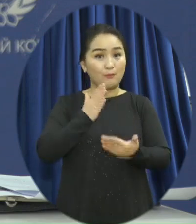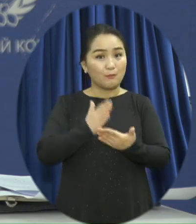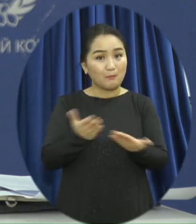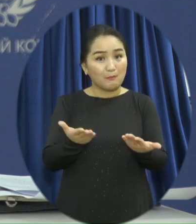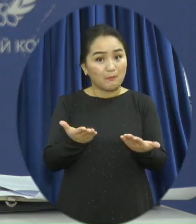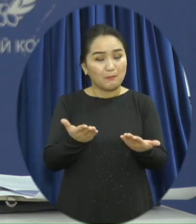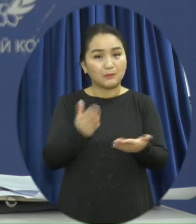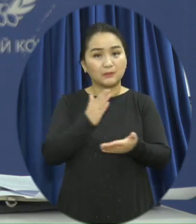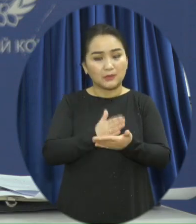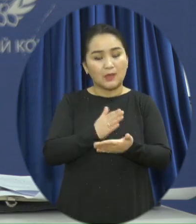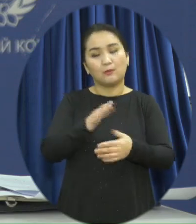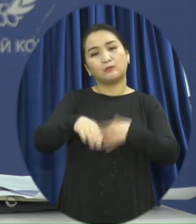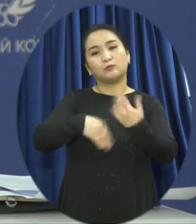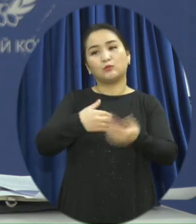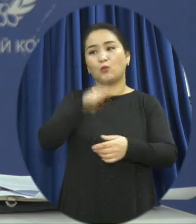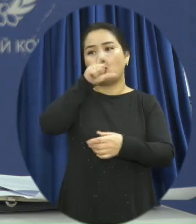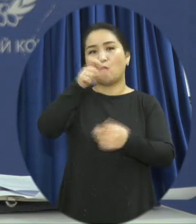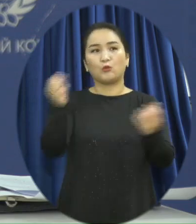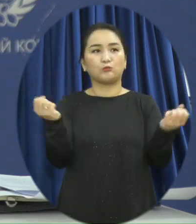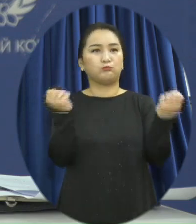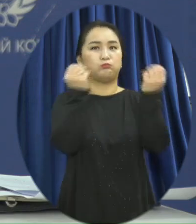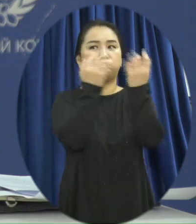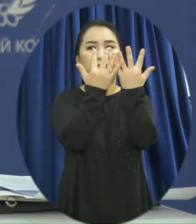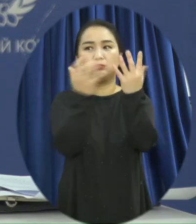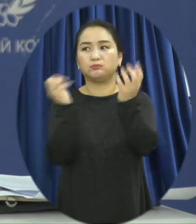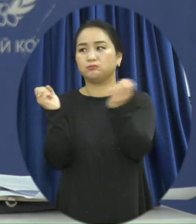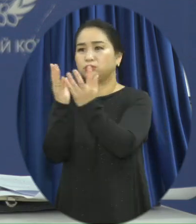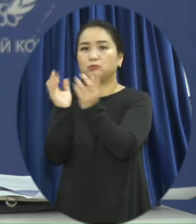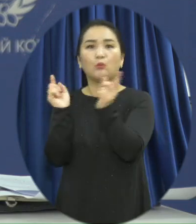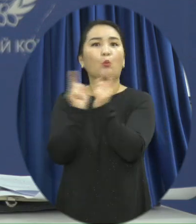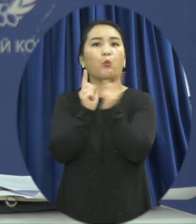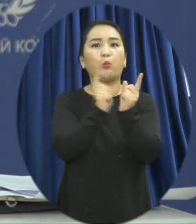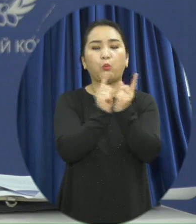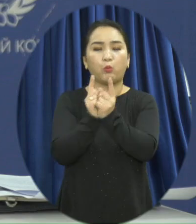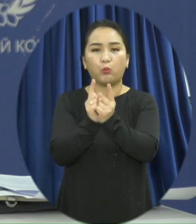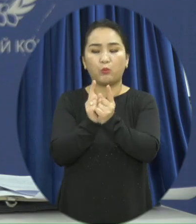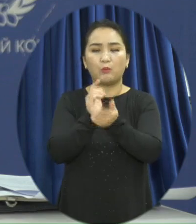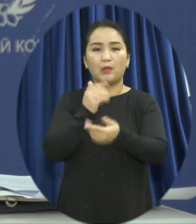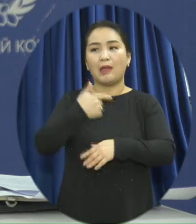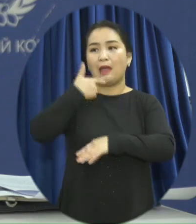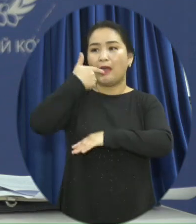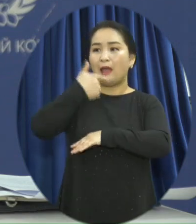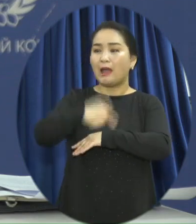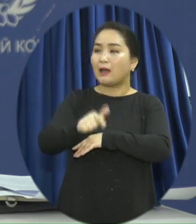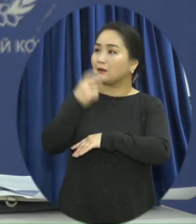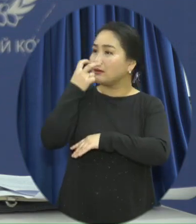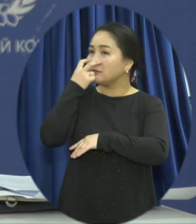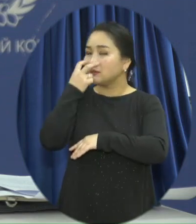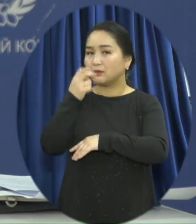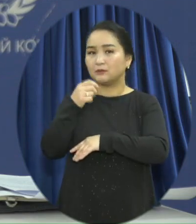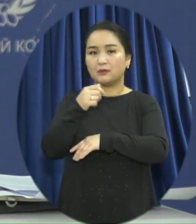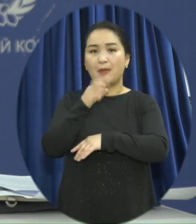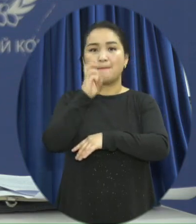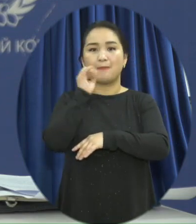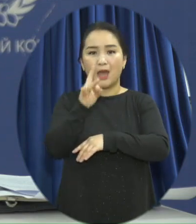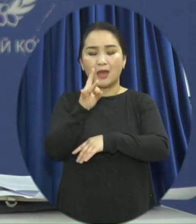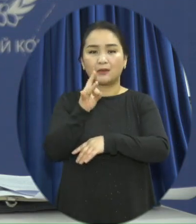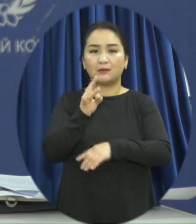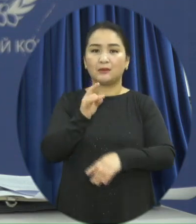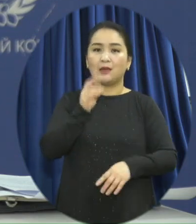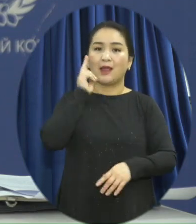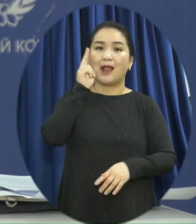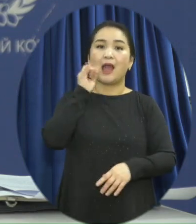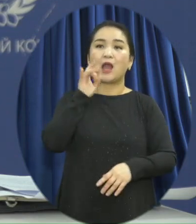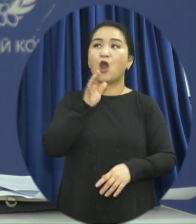одоо олон хүн цуглардаг. Энэ гадуур явж байхад андашгүй байна. Бар каракойд олуулаа орж байна.